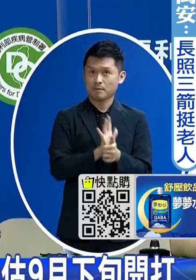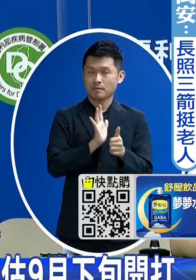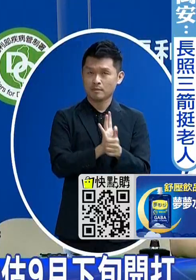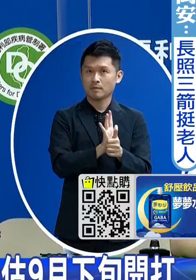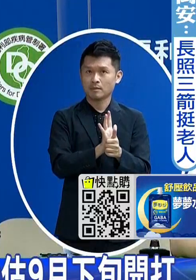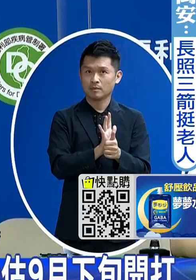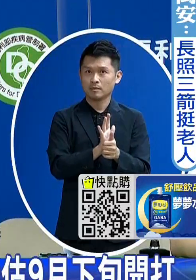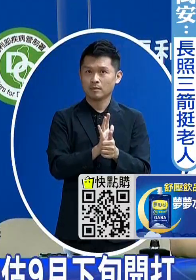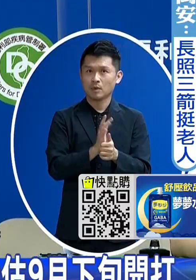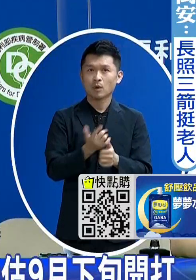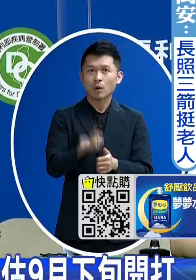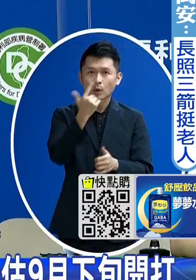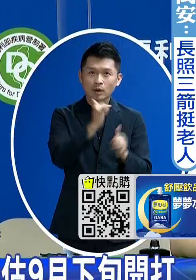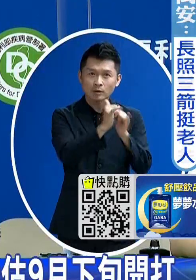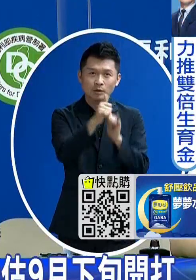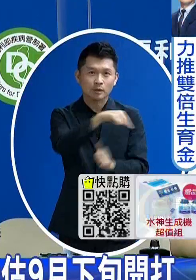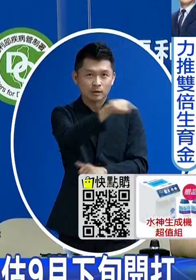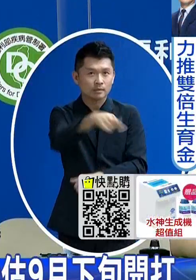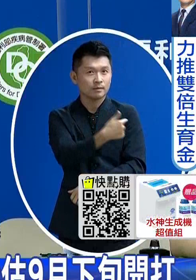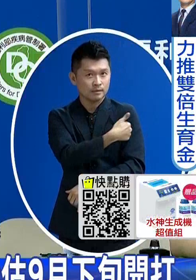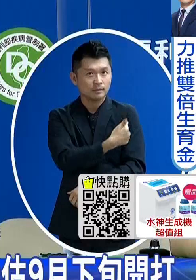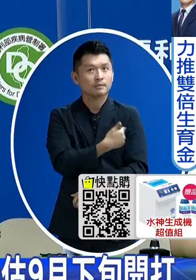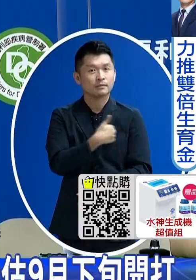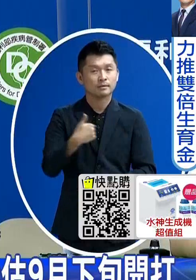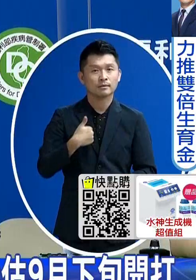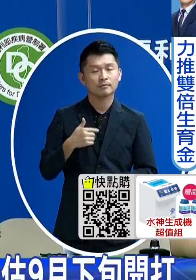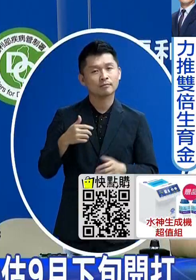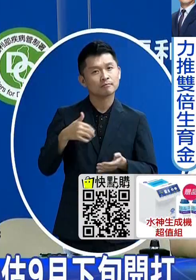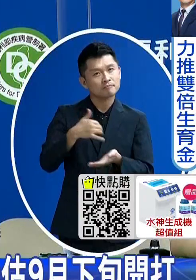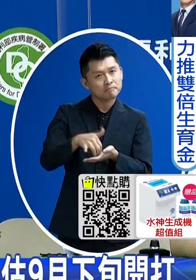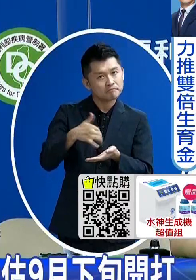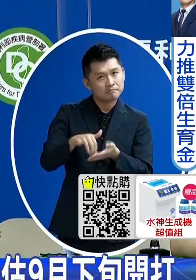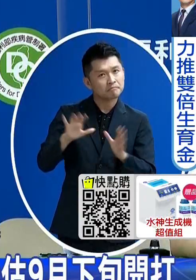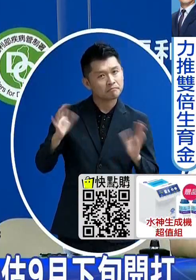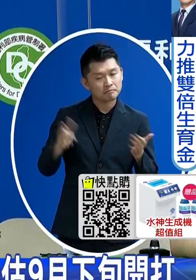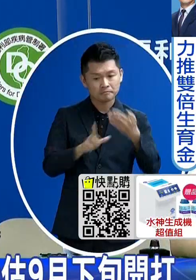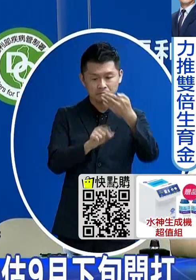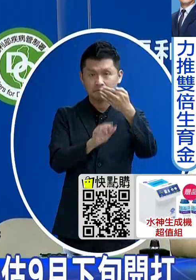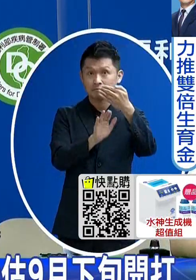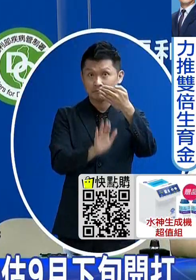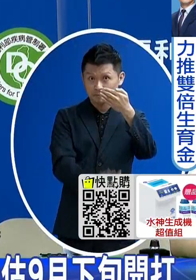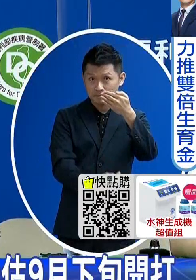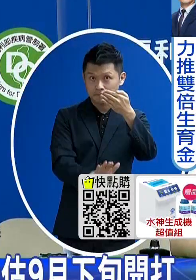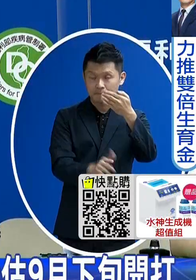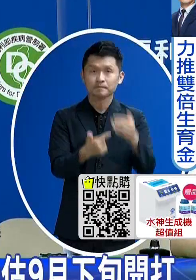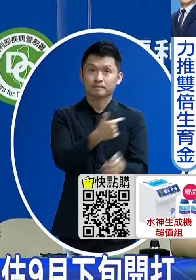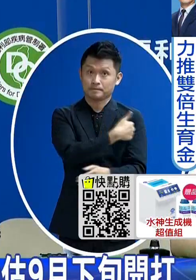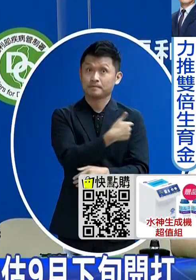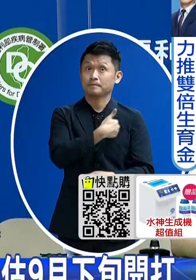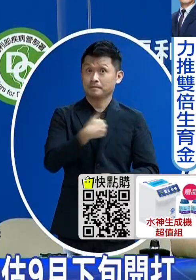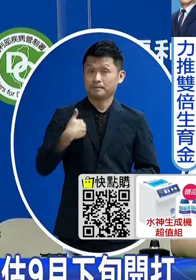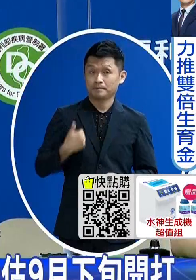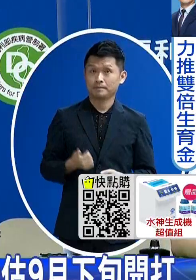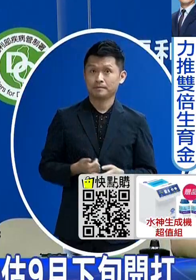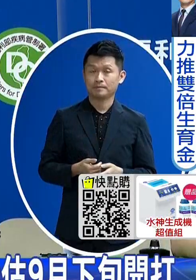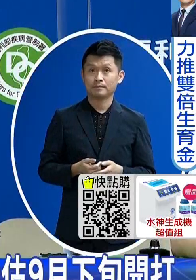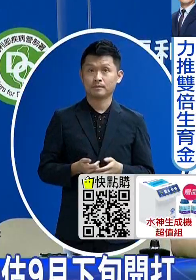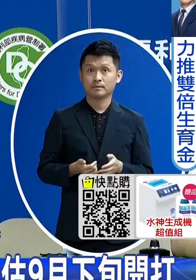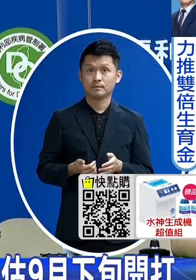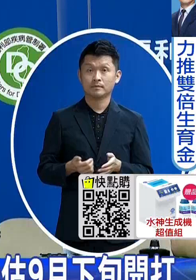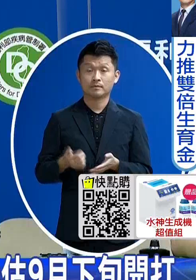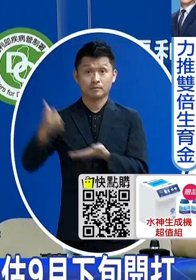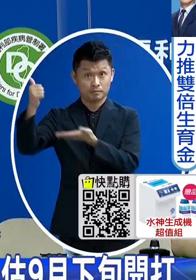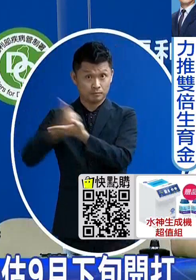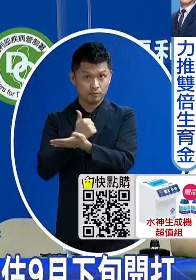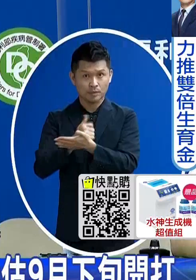那我们现在就是估计应该是九月下旬可以打到，这样子估计 九月下旬可以打，那可能更早一点会就